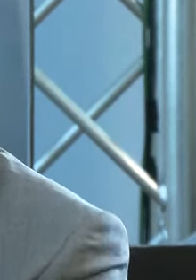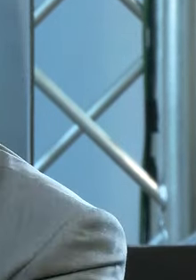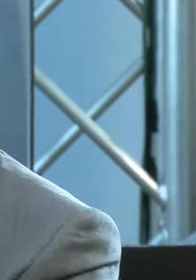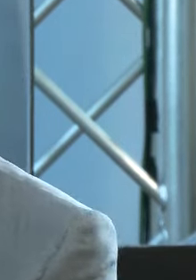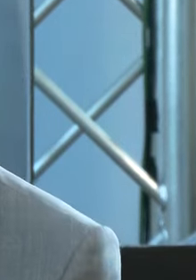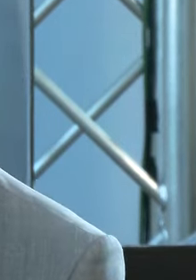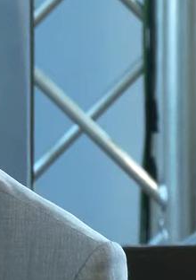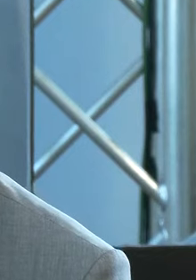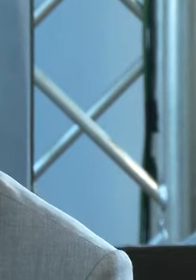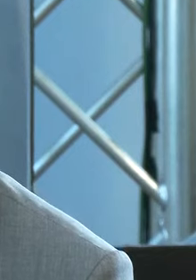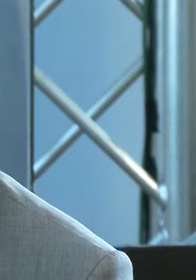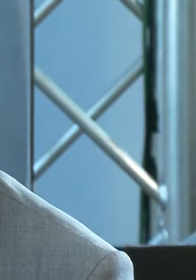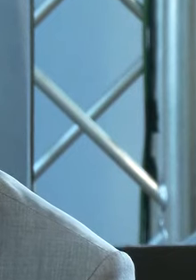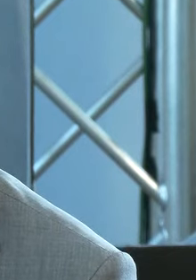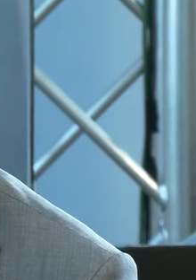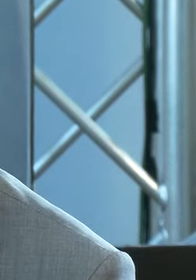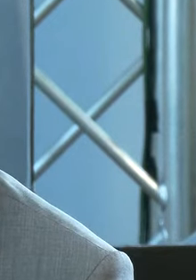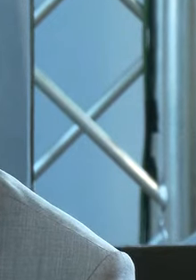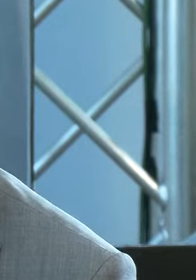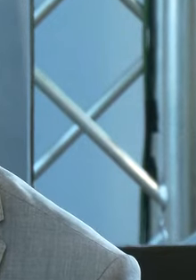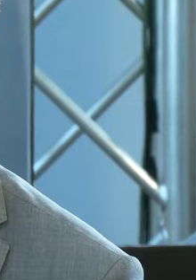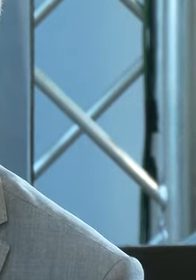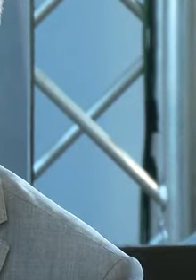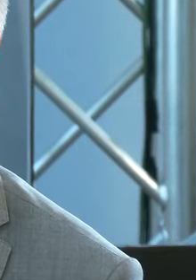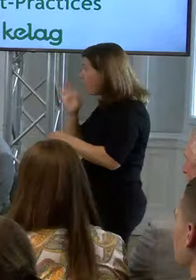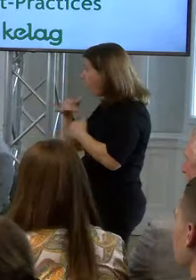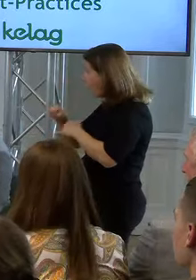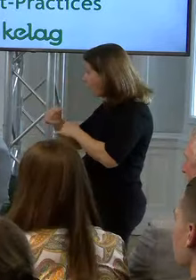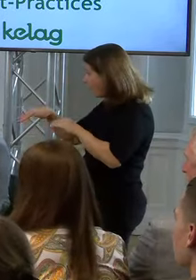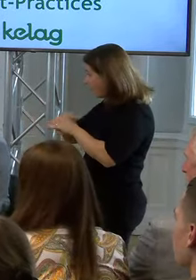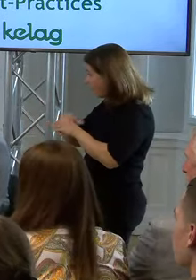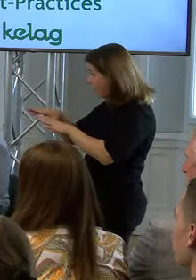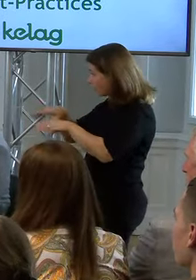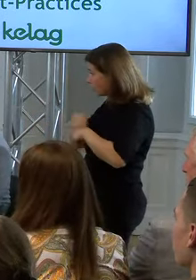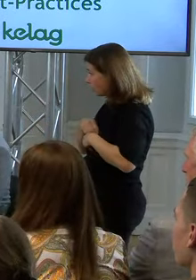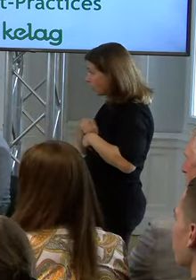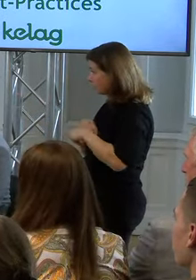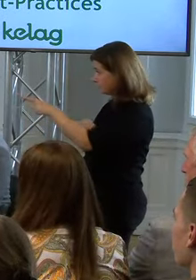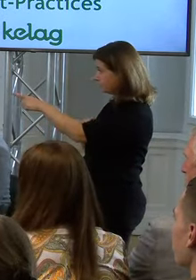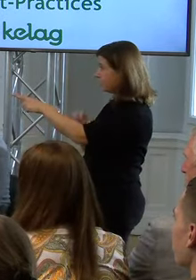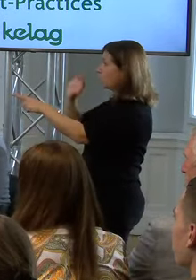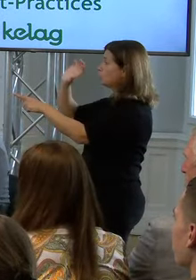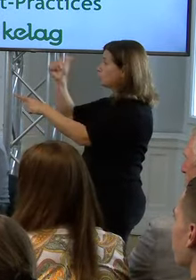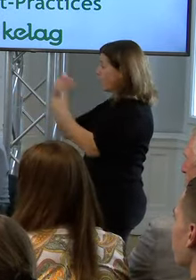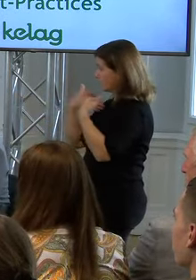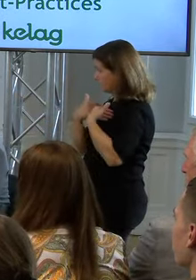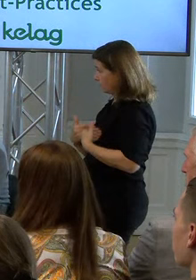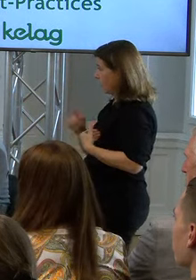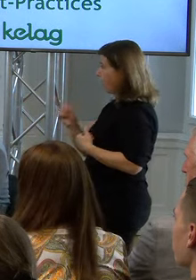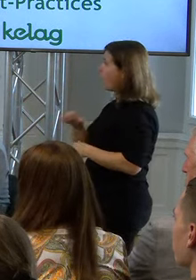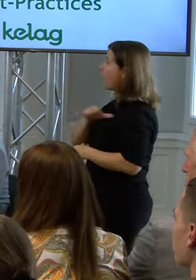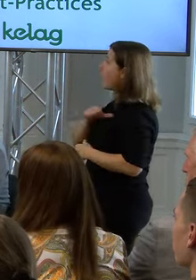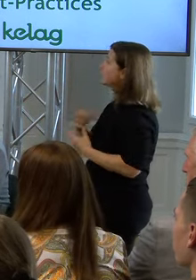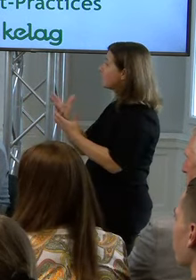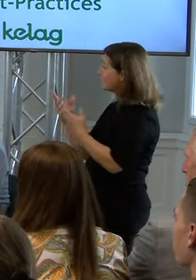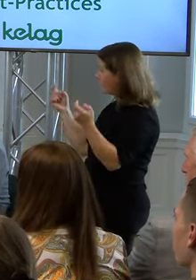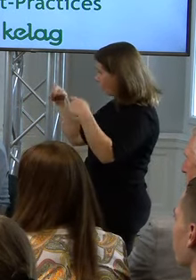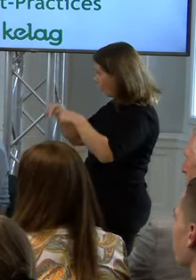ja, wie schnell ist denn die Entscheidung gefallen, dass Sie die Frau Hobel auch beschäftigen? Als erstes einmal von meiner Seite auch herzlich